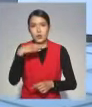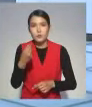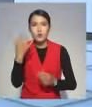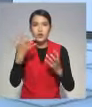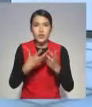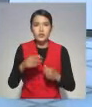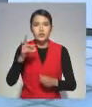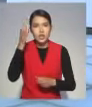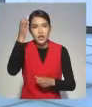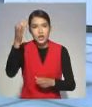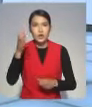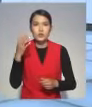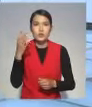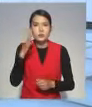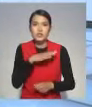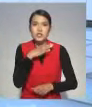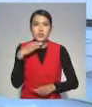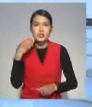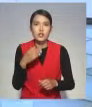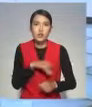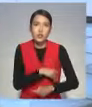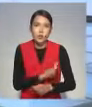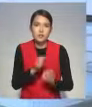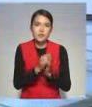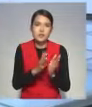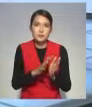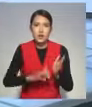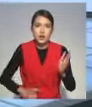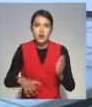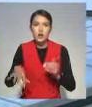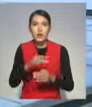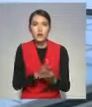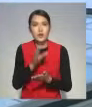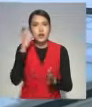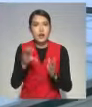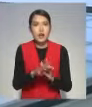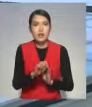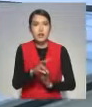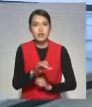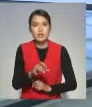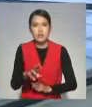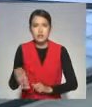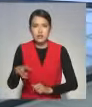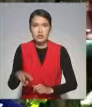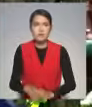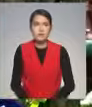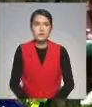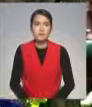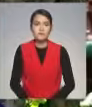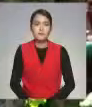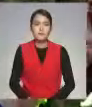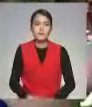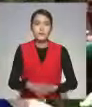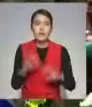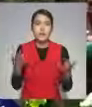Они считают, что образовательные учреждения умышленно хотят списать. Все стороны выслушала Анастасия Дроняк. Я за